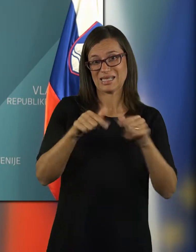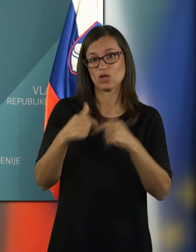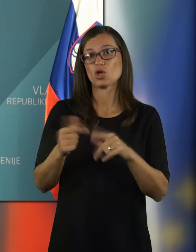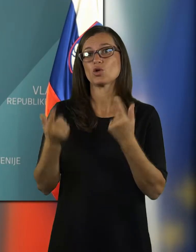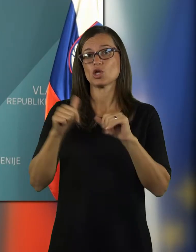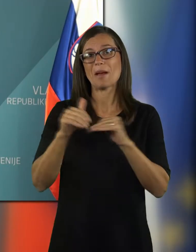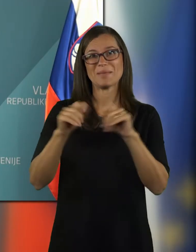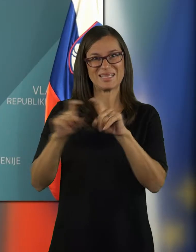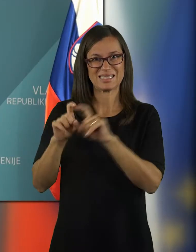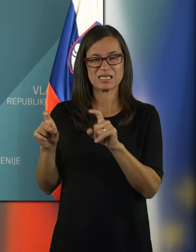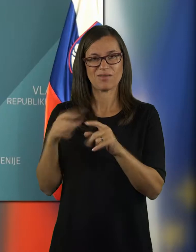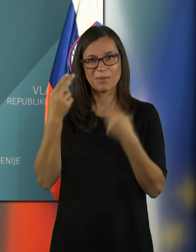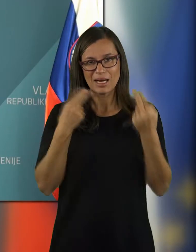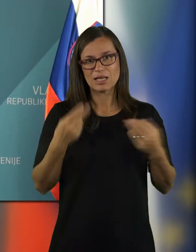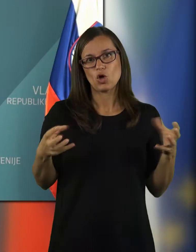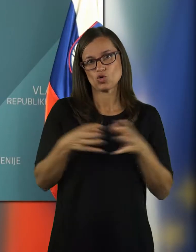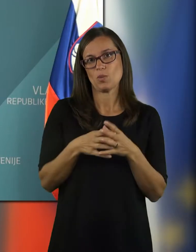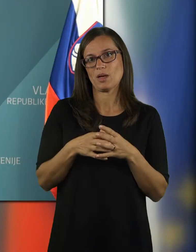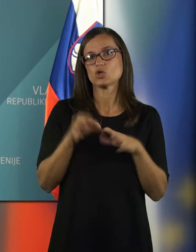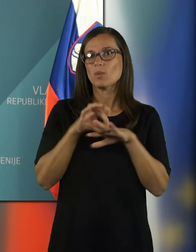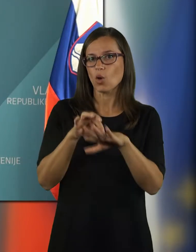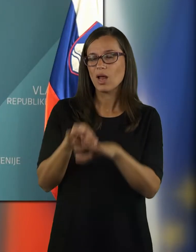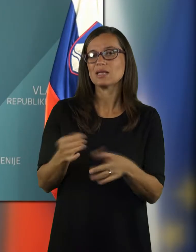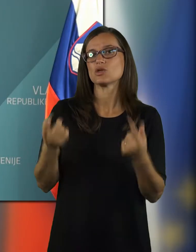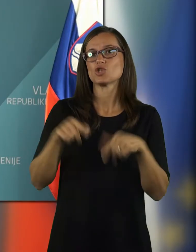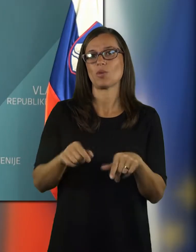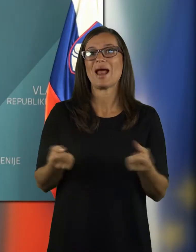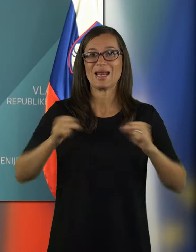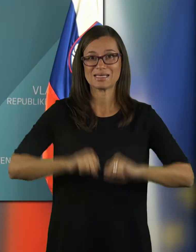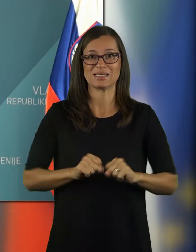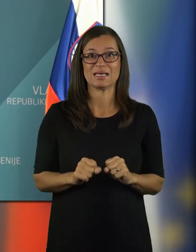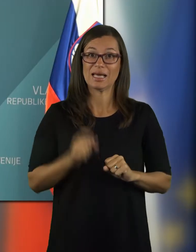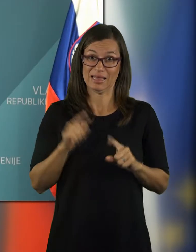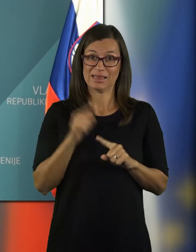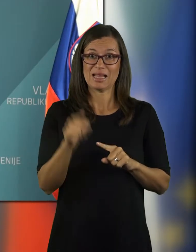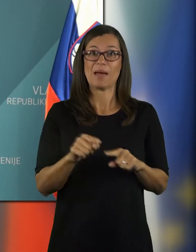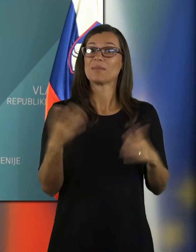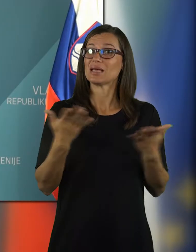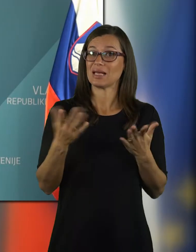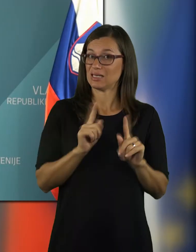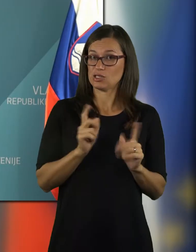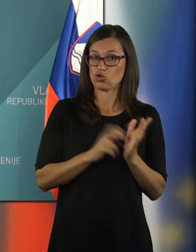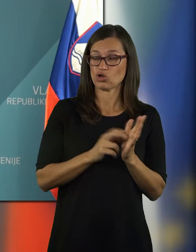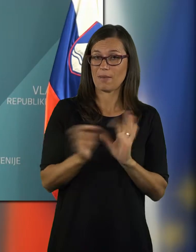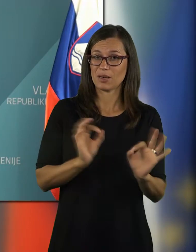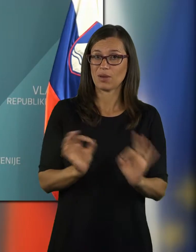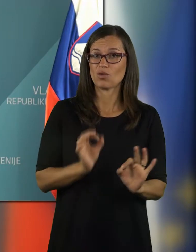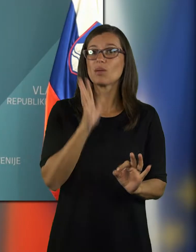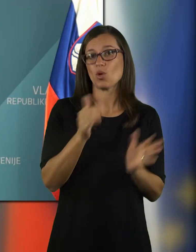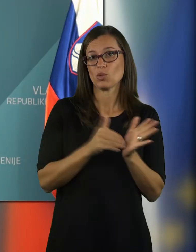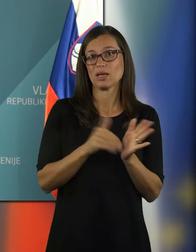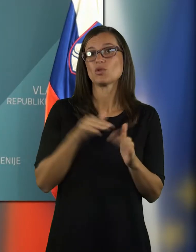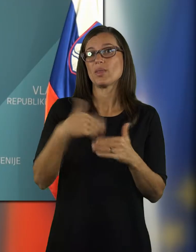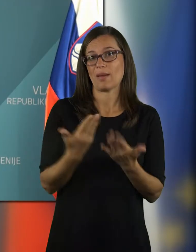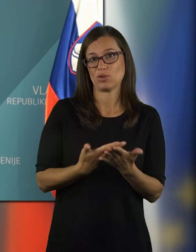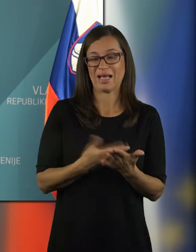torej ministrstva pregledajo skupaj z upravljavci oziroma lastniki in tam, kjer pa niso še pripravljeni, pa jih bo potrebno na